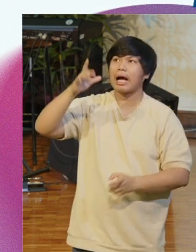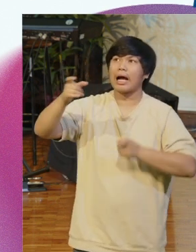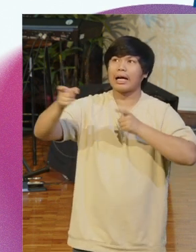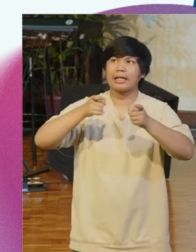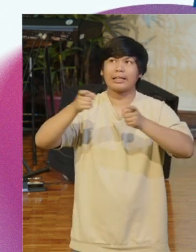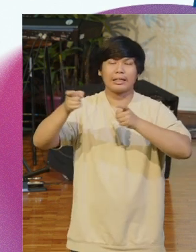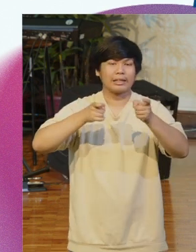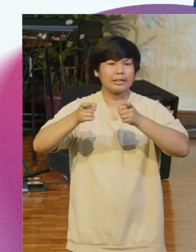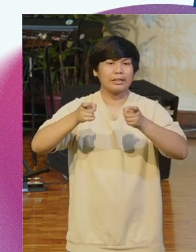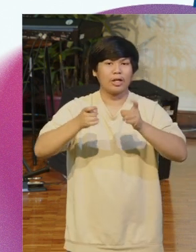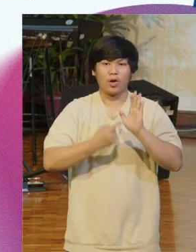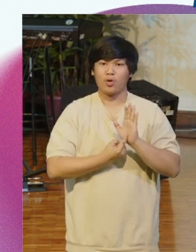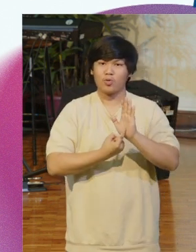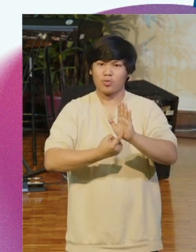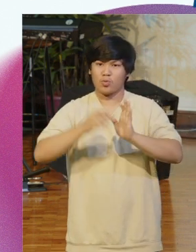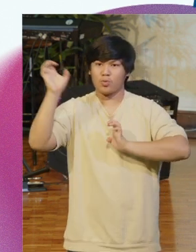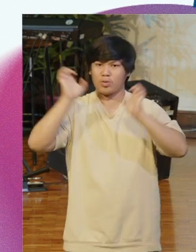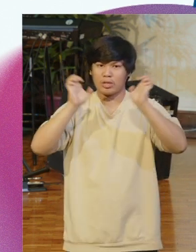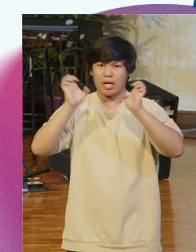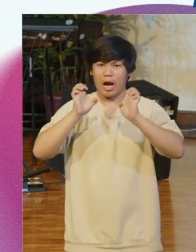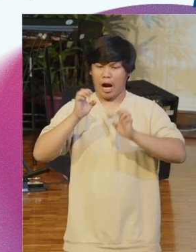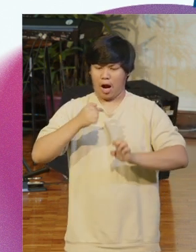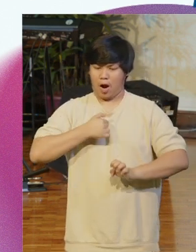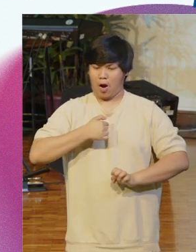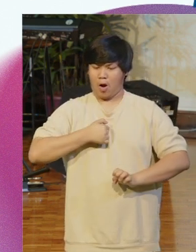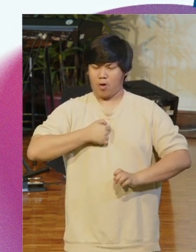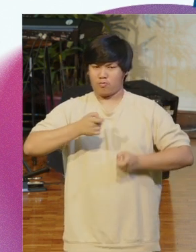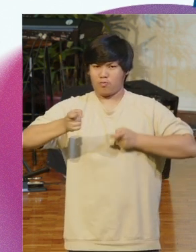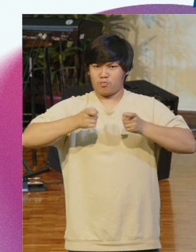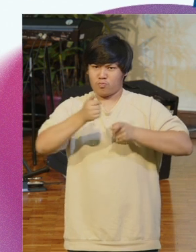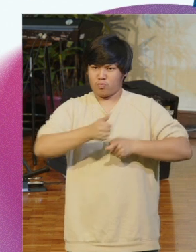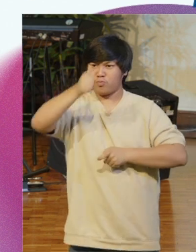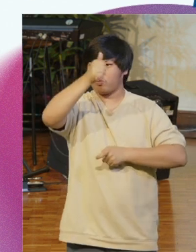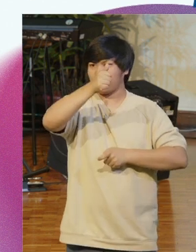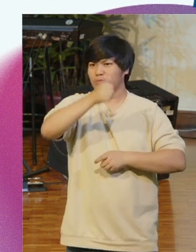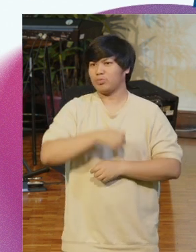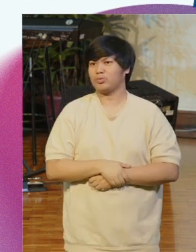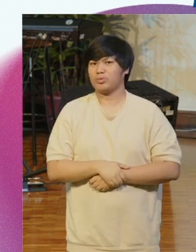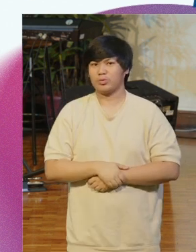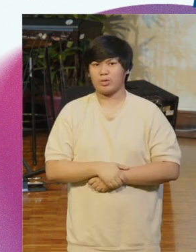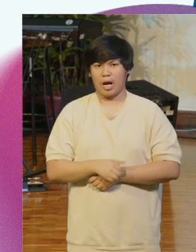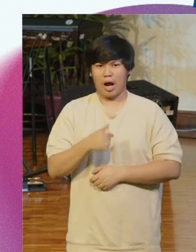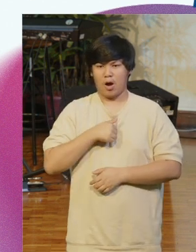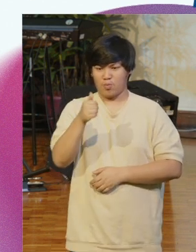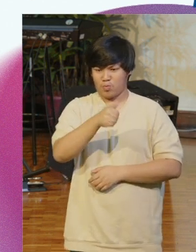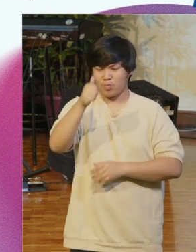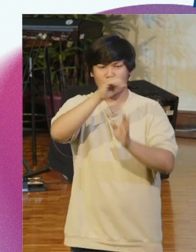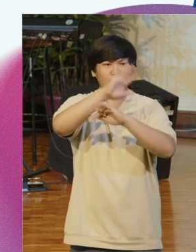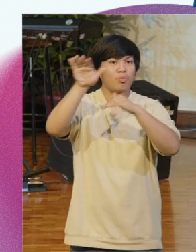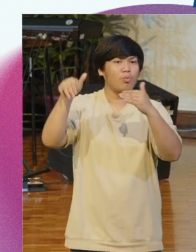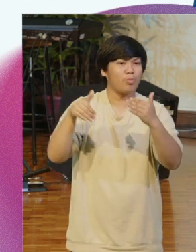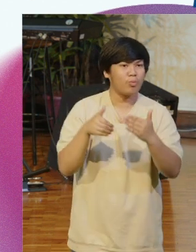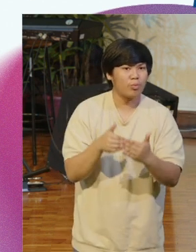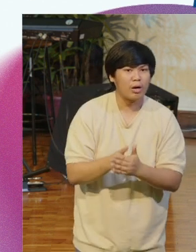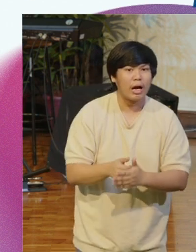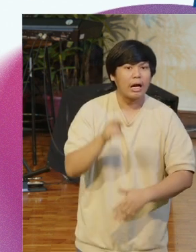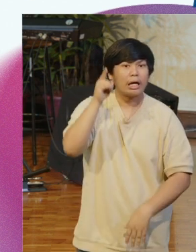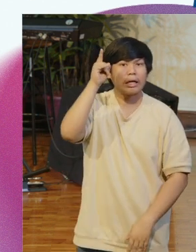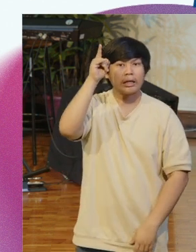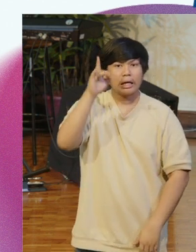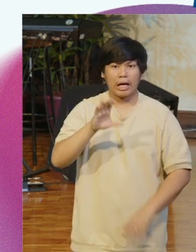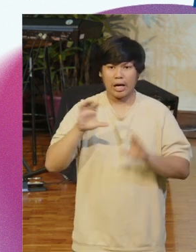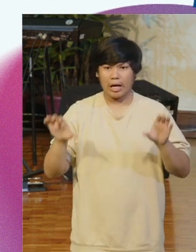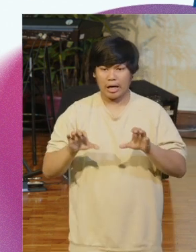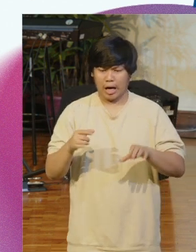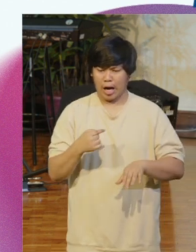the exercise of His supremacy. Siya ang pinakaganap, pinakamataas sa lahat. God does